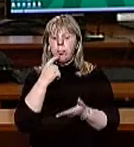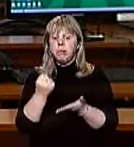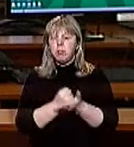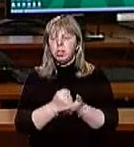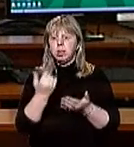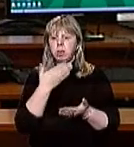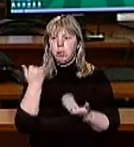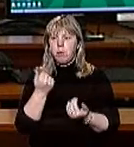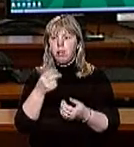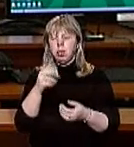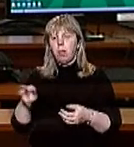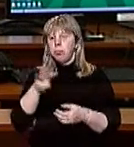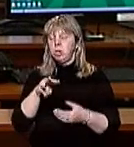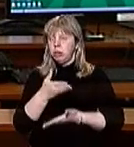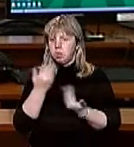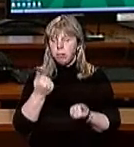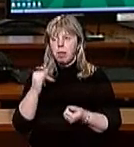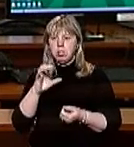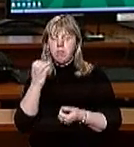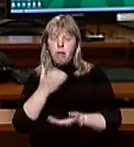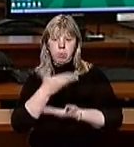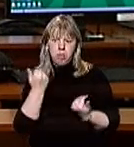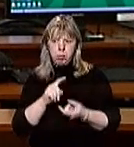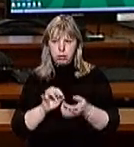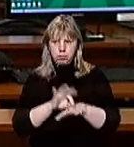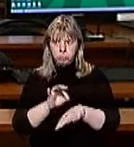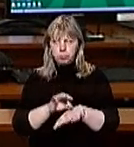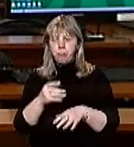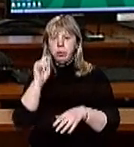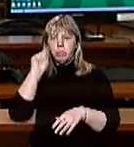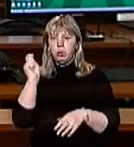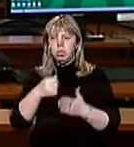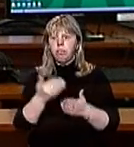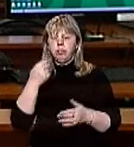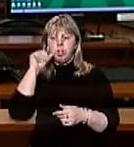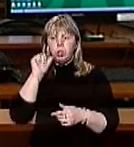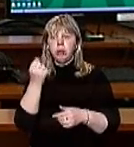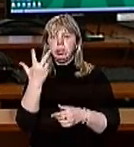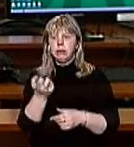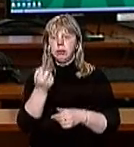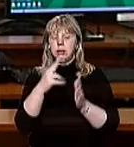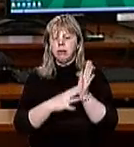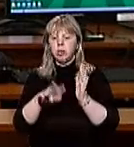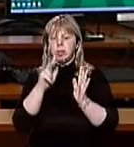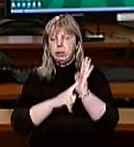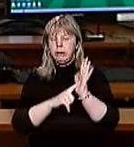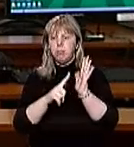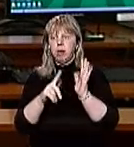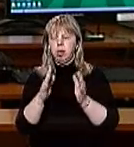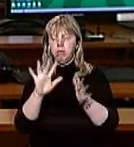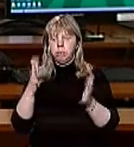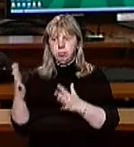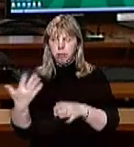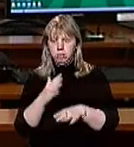підтвердженого наразі нема на Міжгірщині та Свалявщині. В Україні від учора зафіксували 397 нових